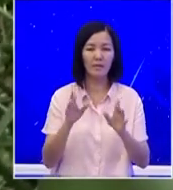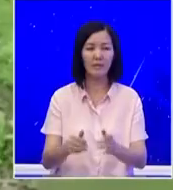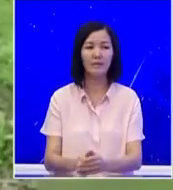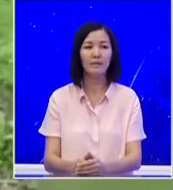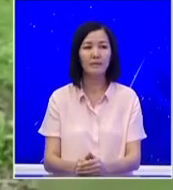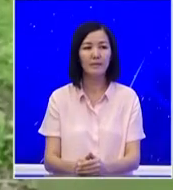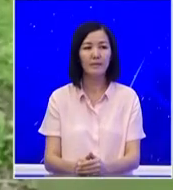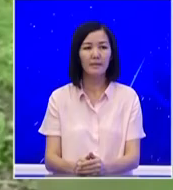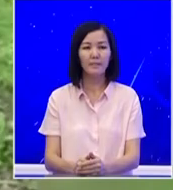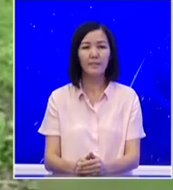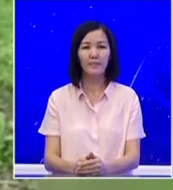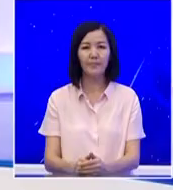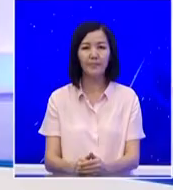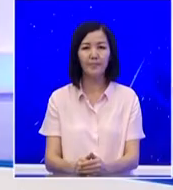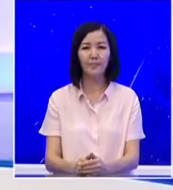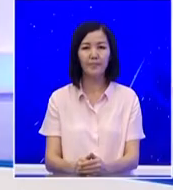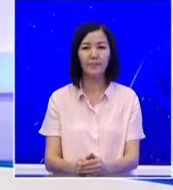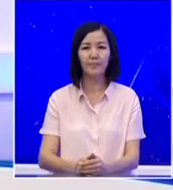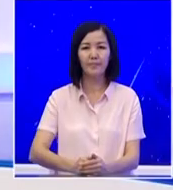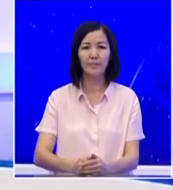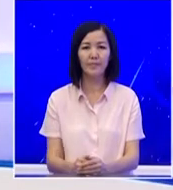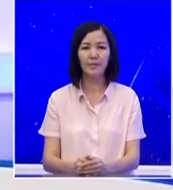Жетісу арнасы.